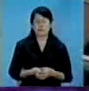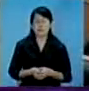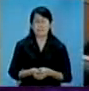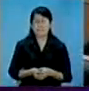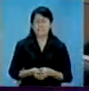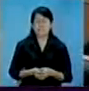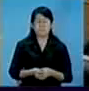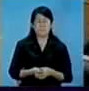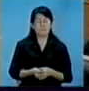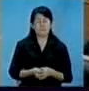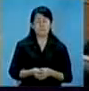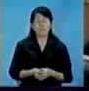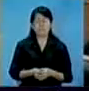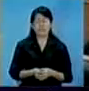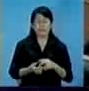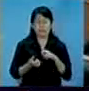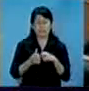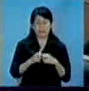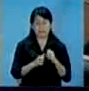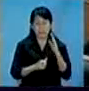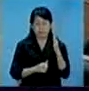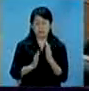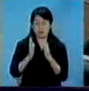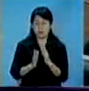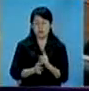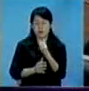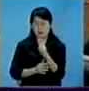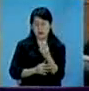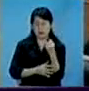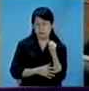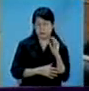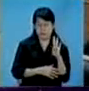ด็นต่อไปท่านท่านครับการเสียชีวิต14คน